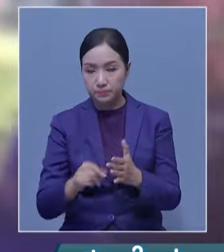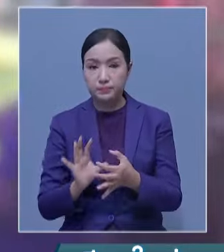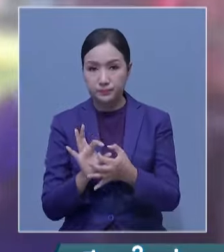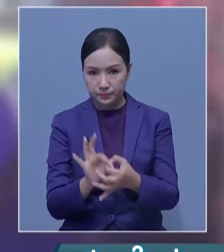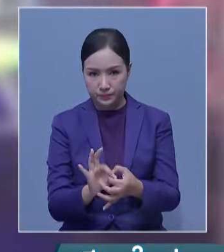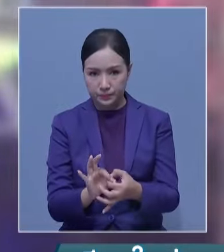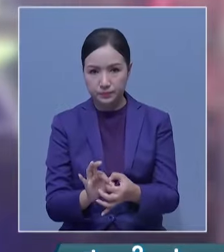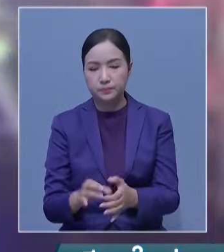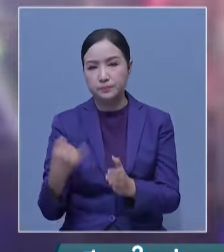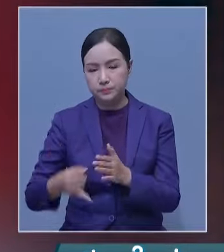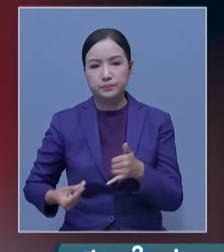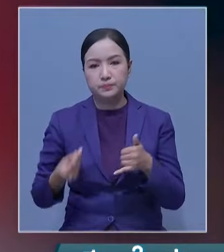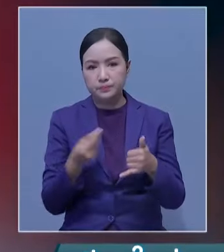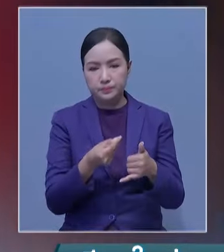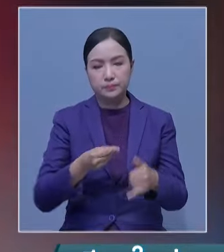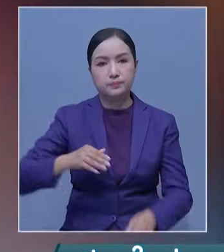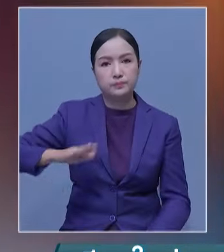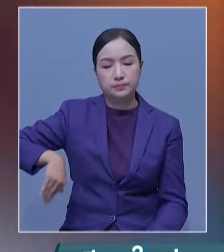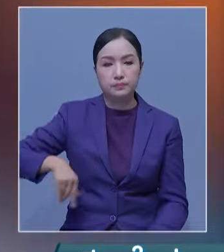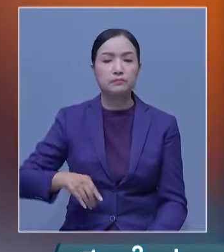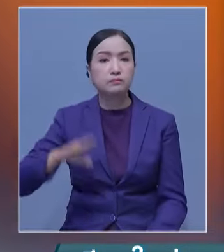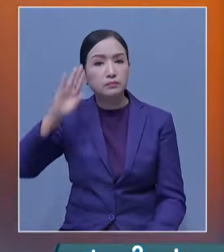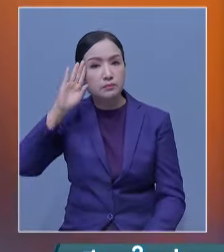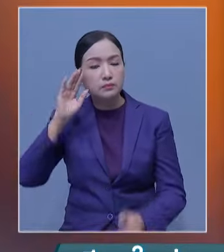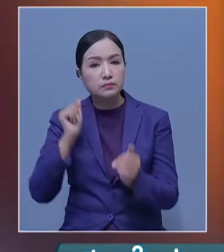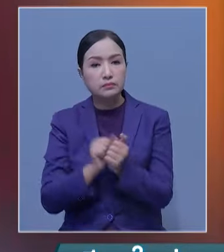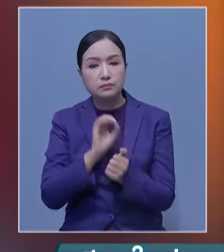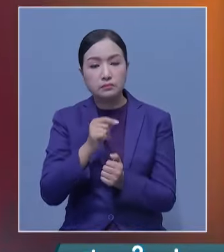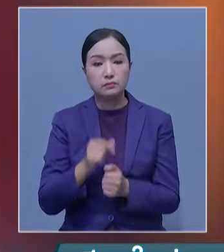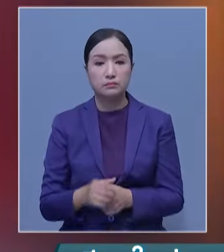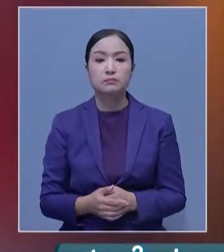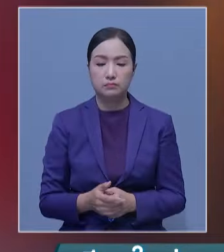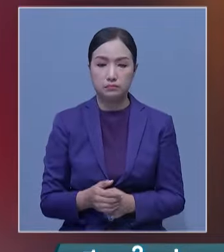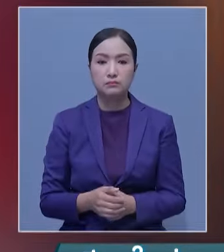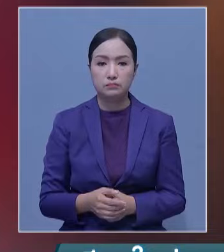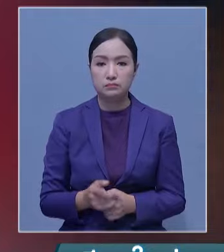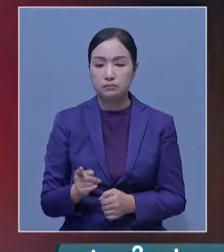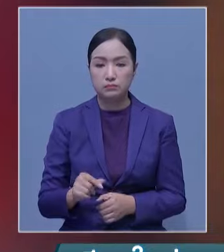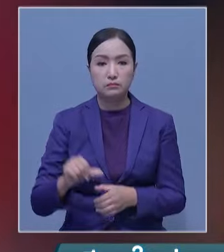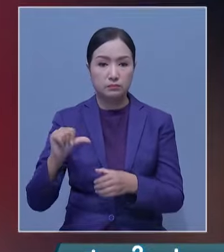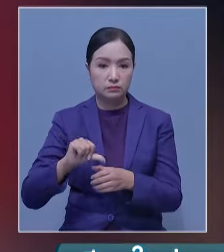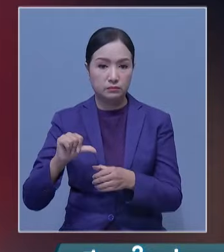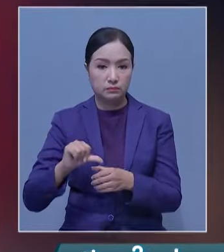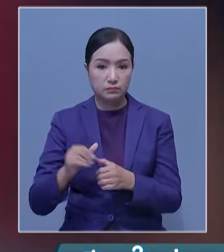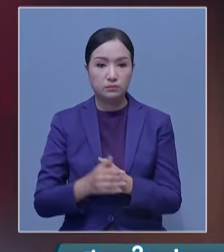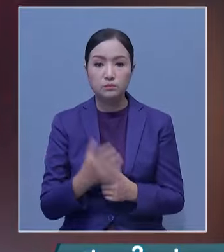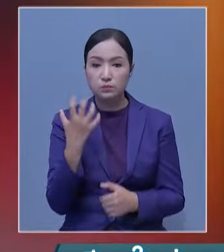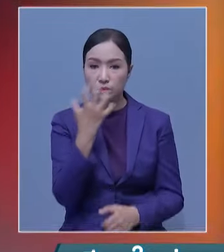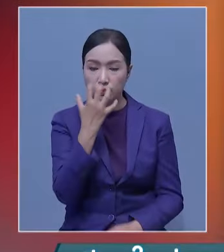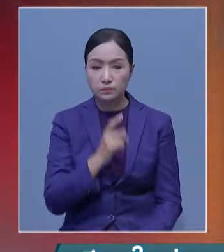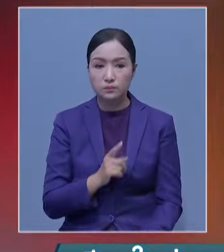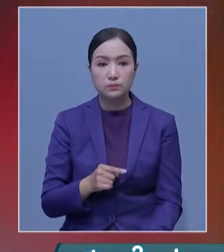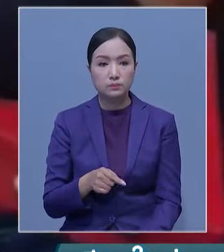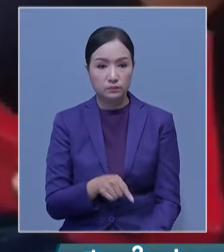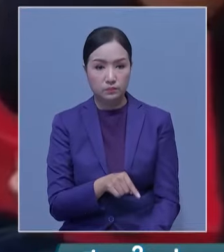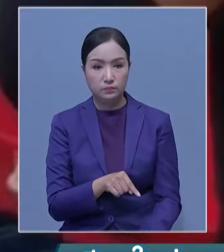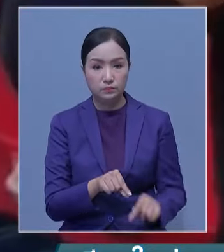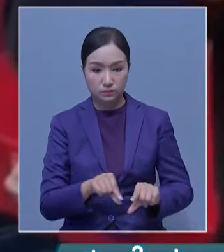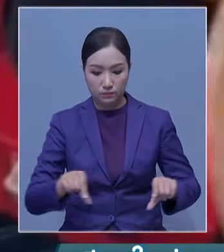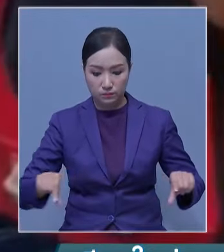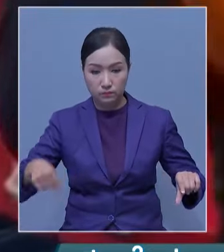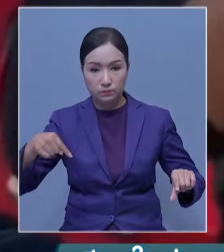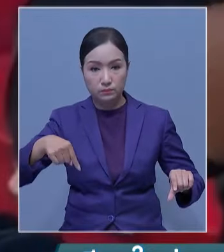ครับก่อนหน้านี้ตำรวจได้รับการร้องเรียนว่ามีการนำกาซไทรัสออกไซด์หรือว่าก๊าซหัวเราะเนี่ยนะครับมาอัดในลูกโป่ง